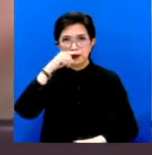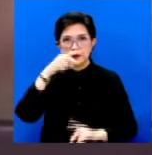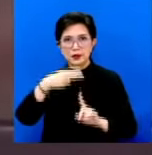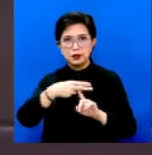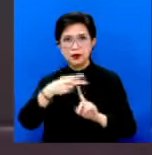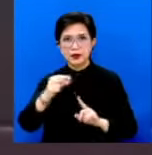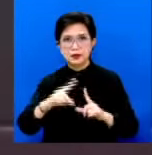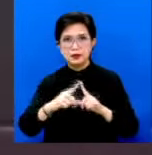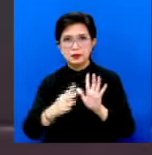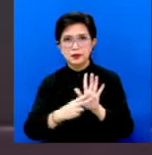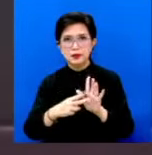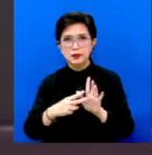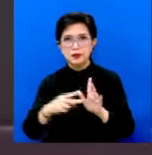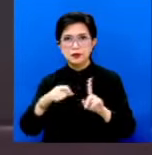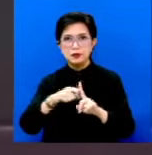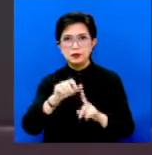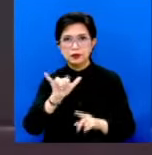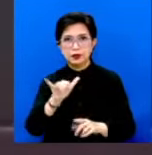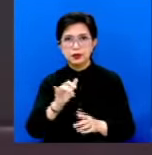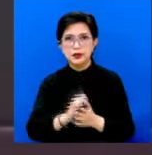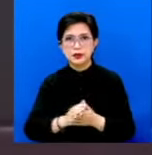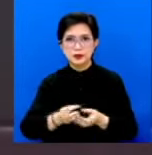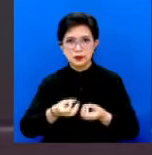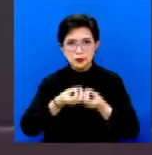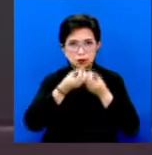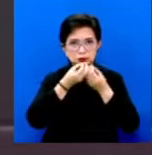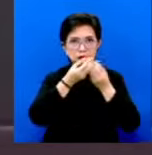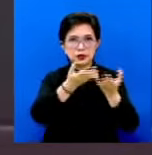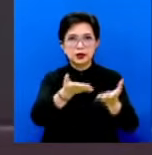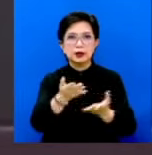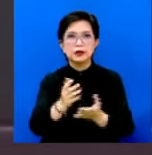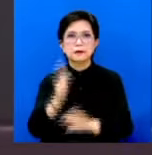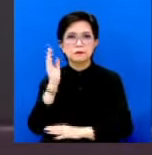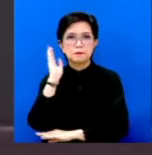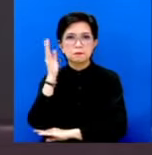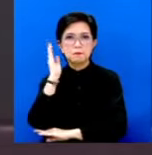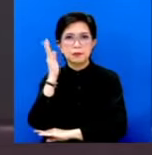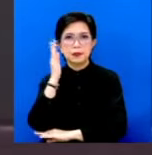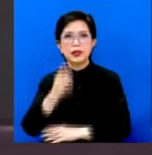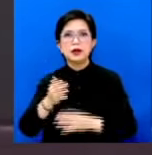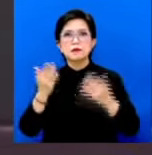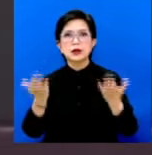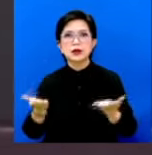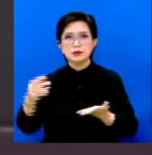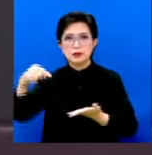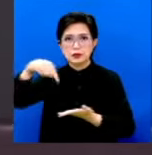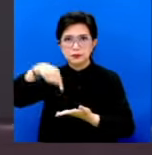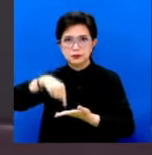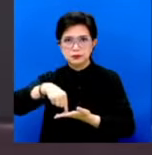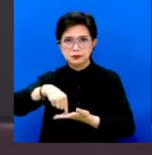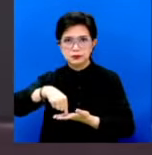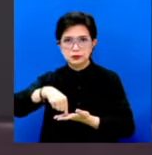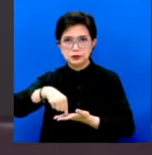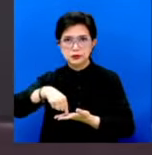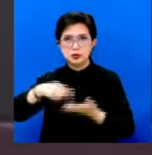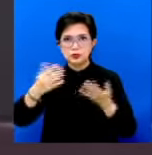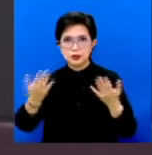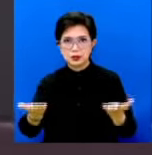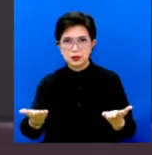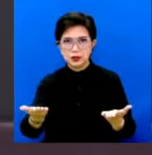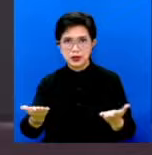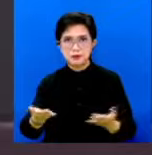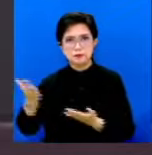untuk memberikan himbauan mencoblos dan juga pemilu damai. Kepada Ketua KPU Kabupaten Sorong kami